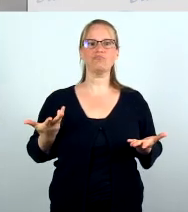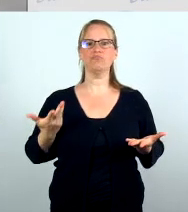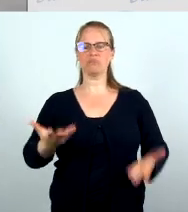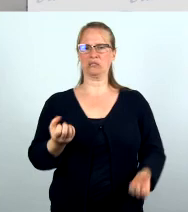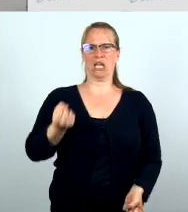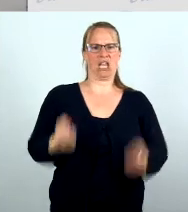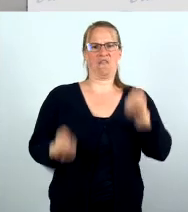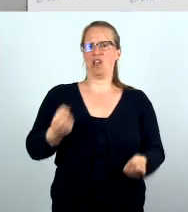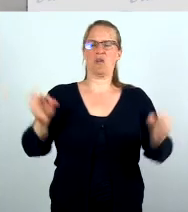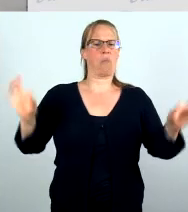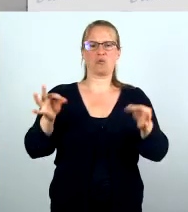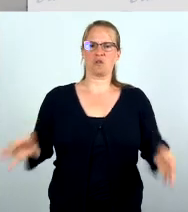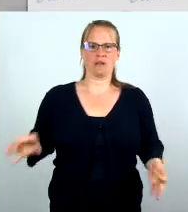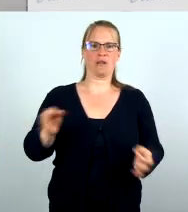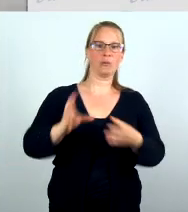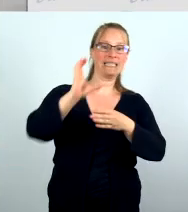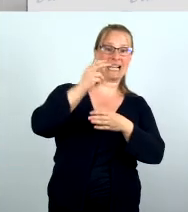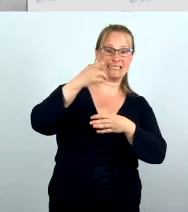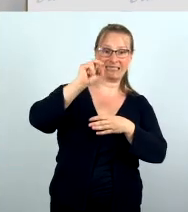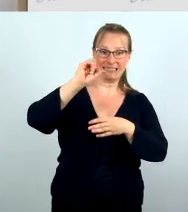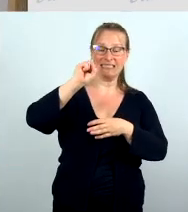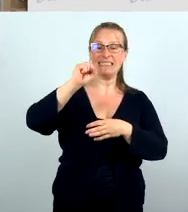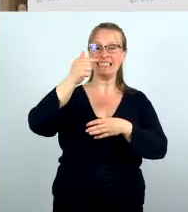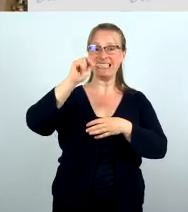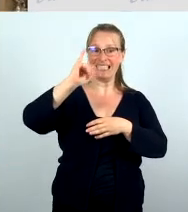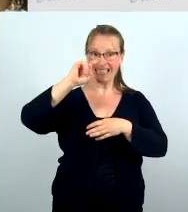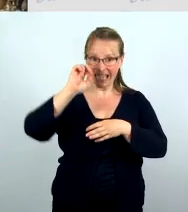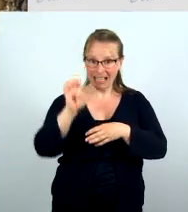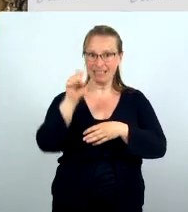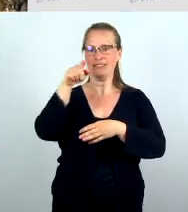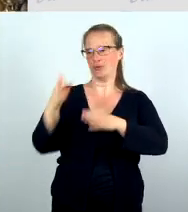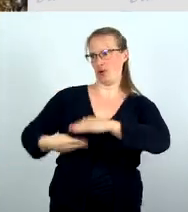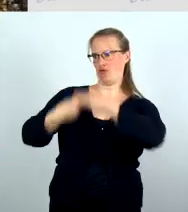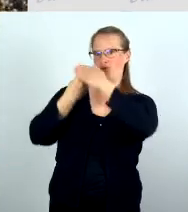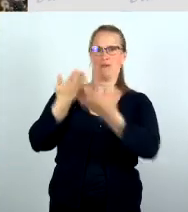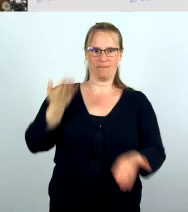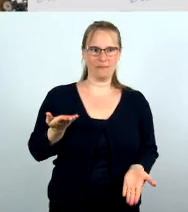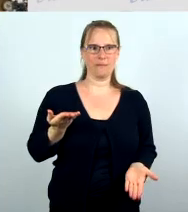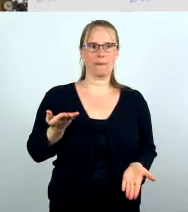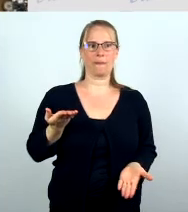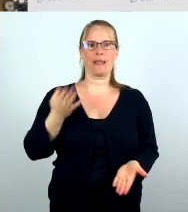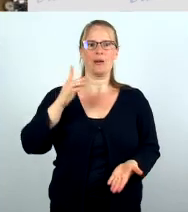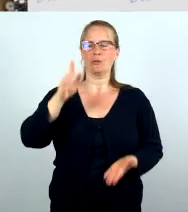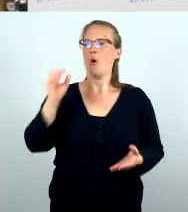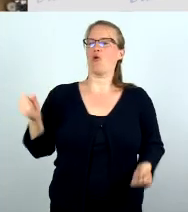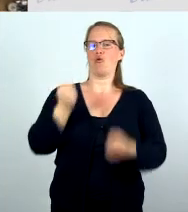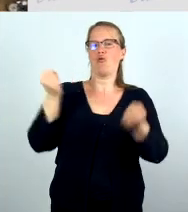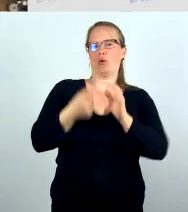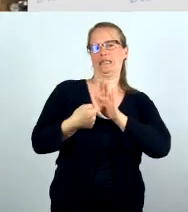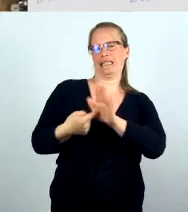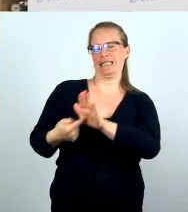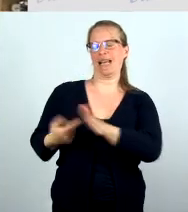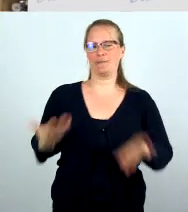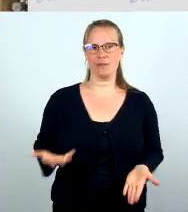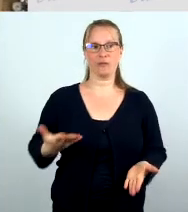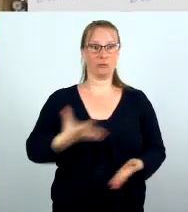Gewichte. Christine wird uns hier unterstützen und uns sozusagen auch die Übung in einem Warm-up. Genau. Das